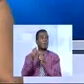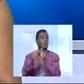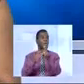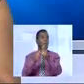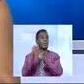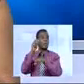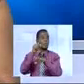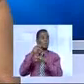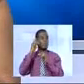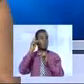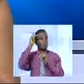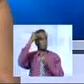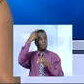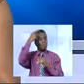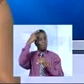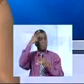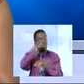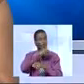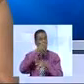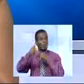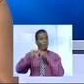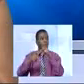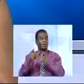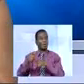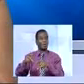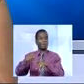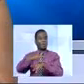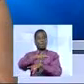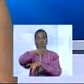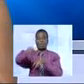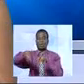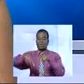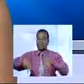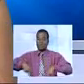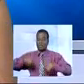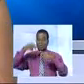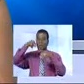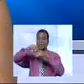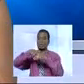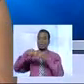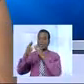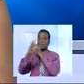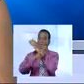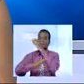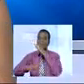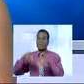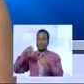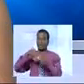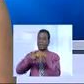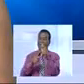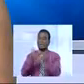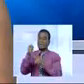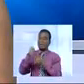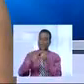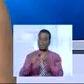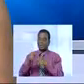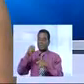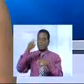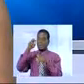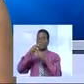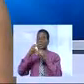administratives, politiques et les populations riveraines dans la gestion de la forêt classée de